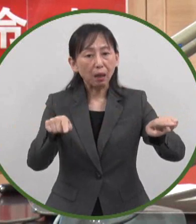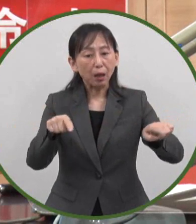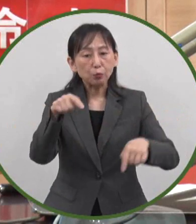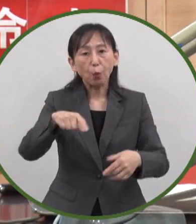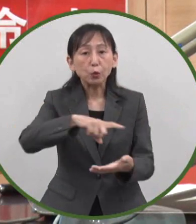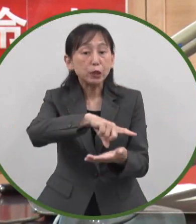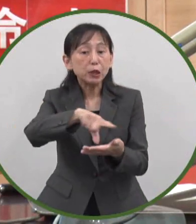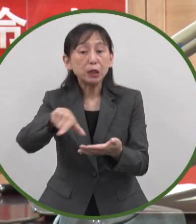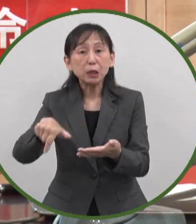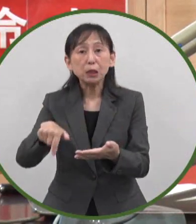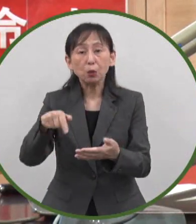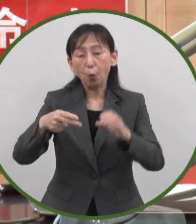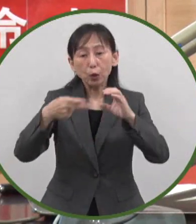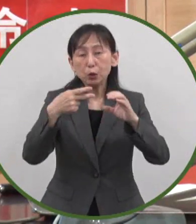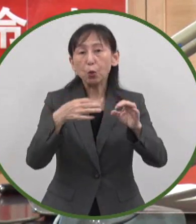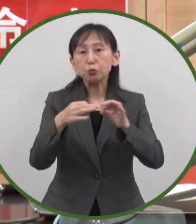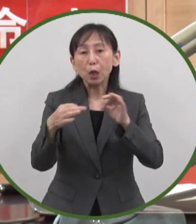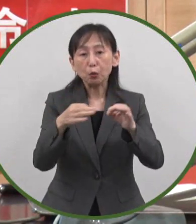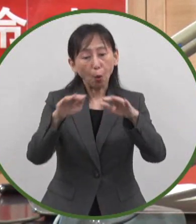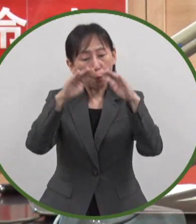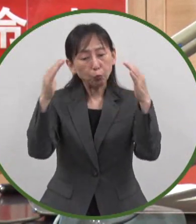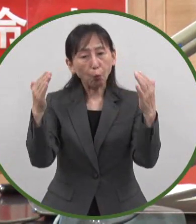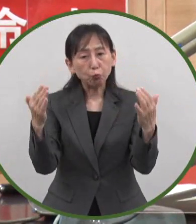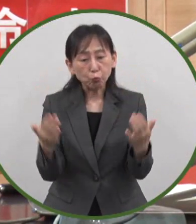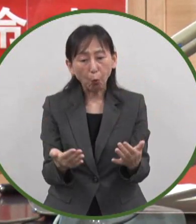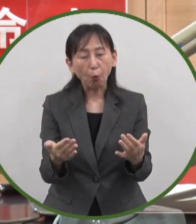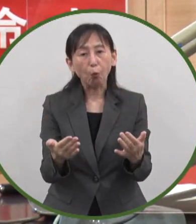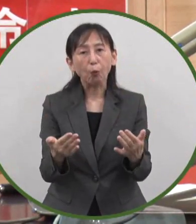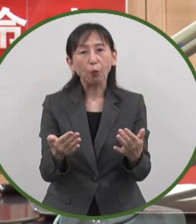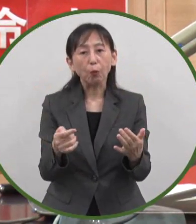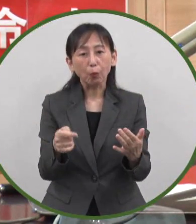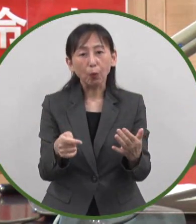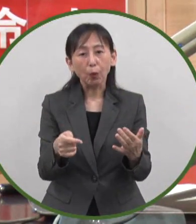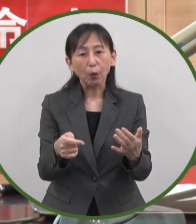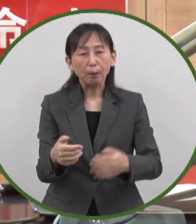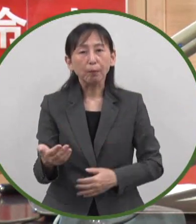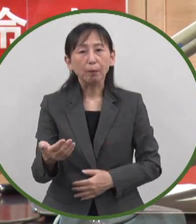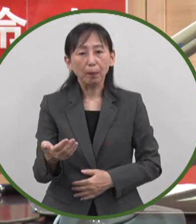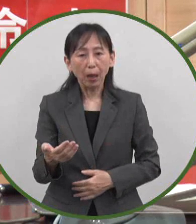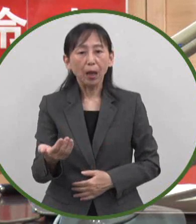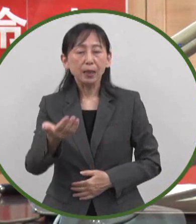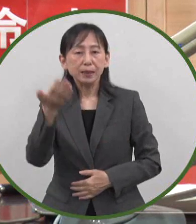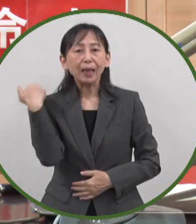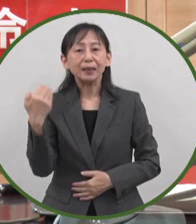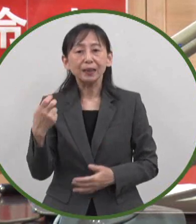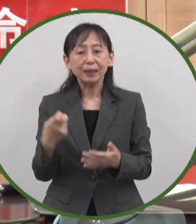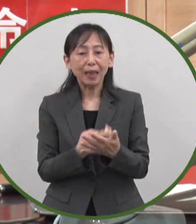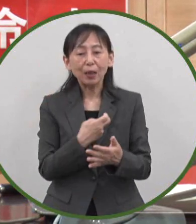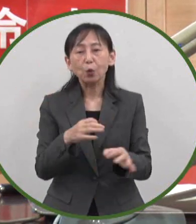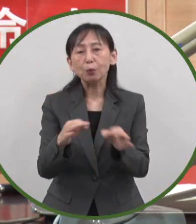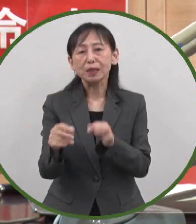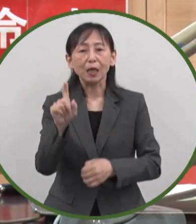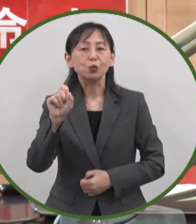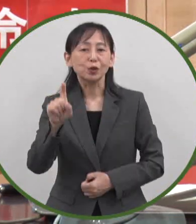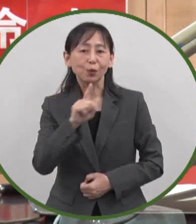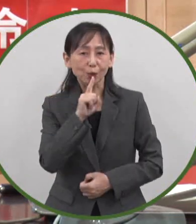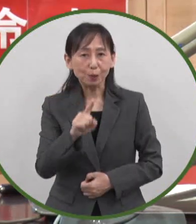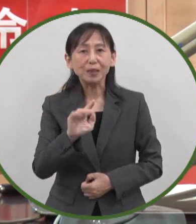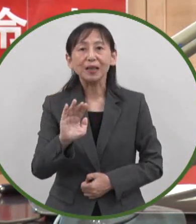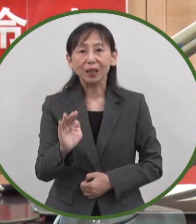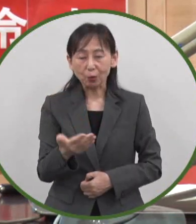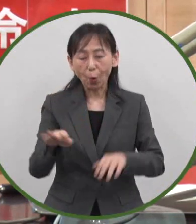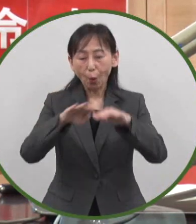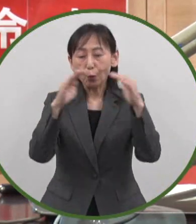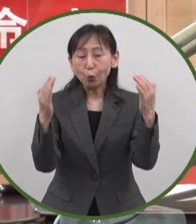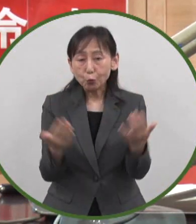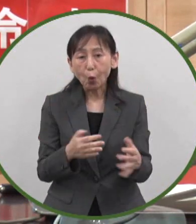エリアにおける飲食店のほとんどもまあほとんどというか、まあ先ほど全県でまあ11店舗というところですから、まあ、ほとんど休業